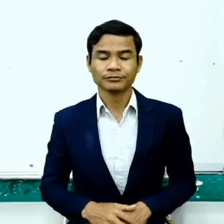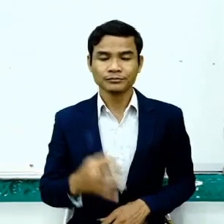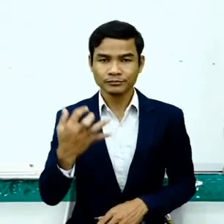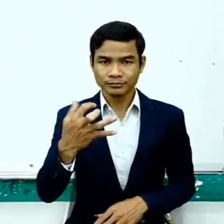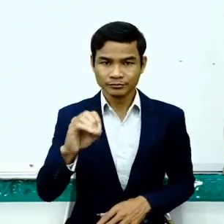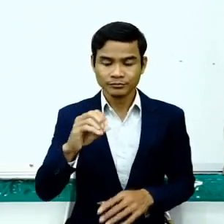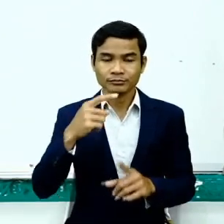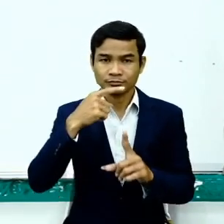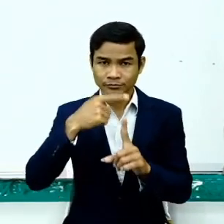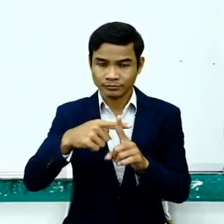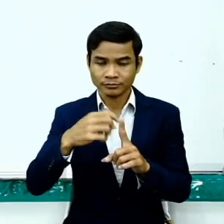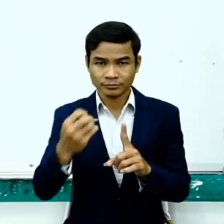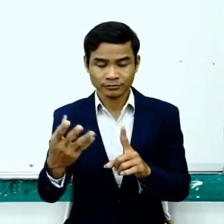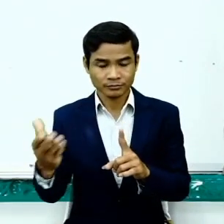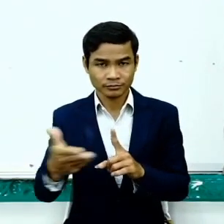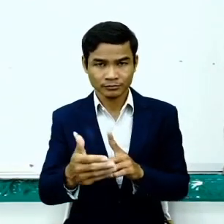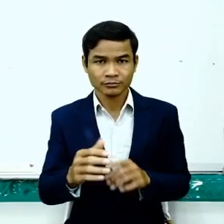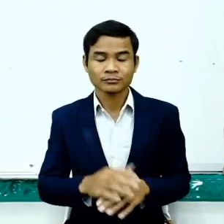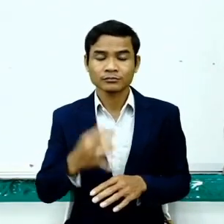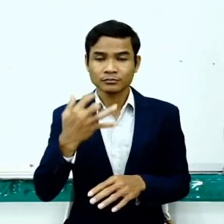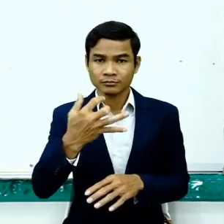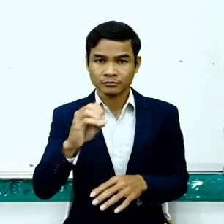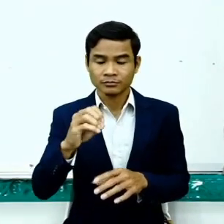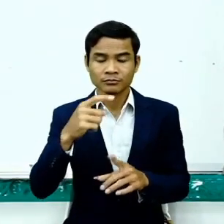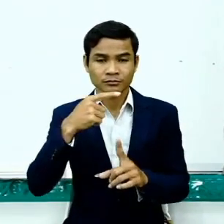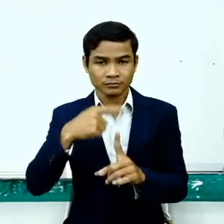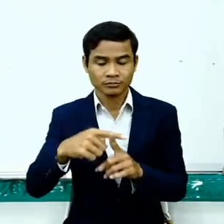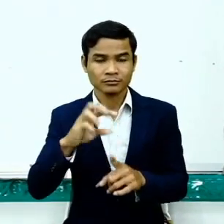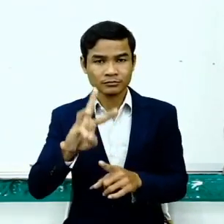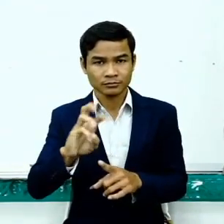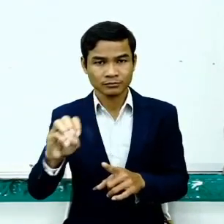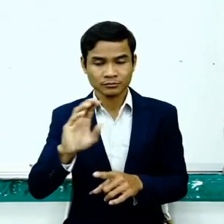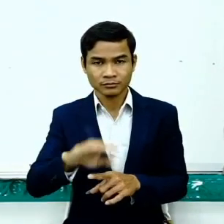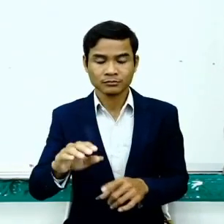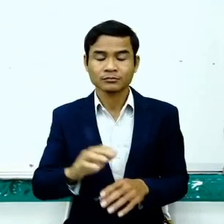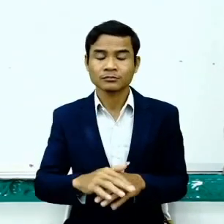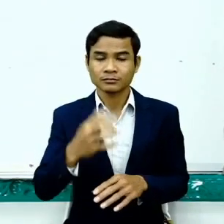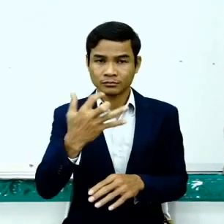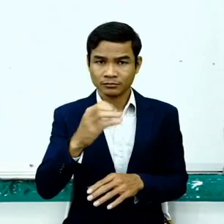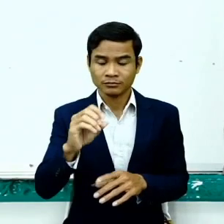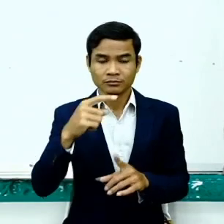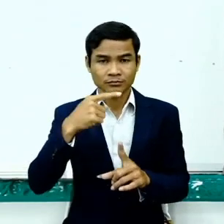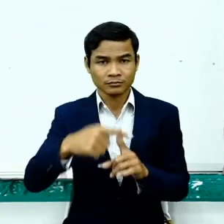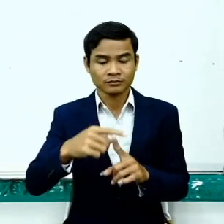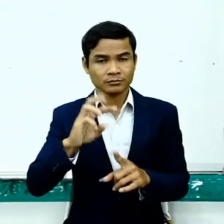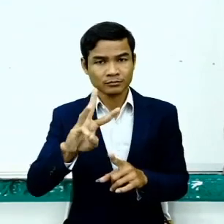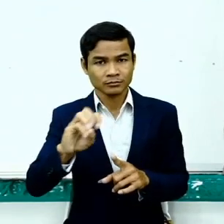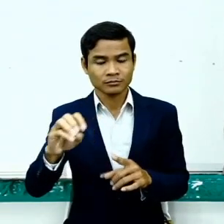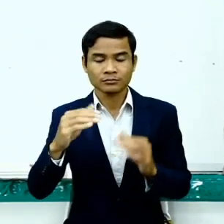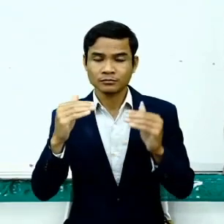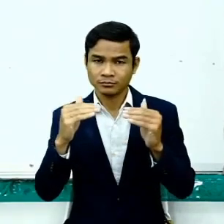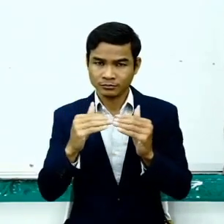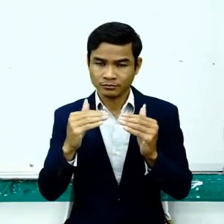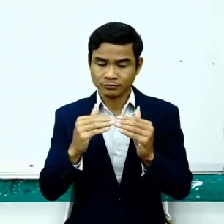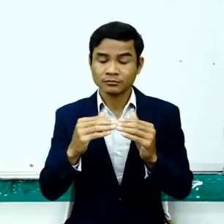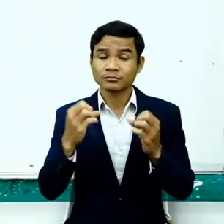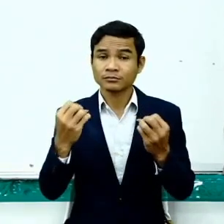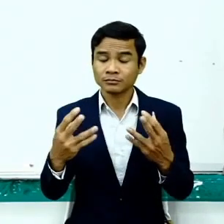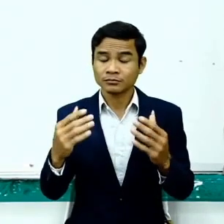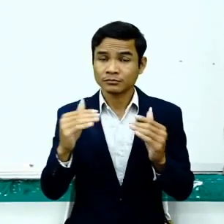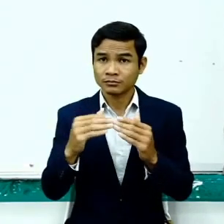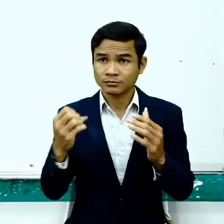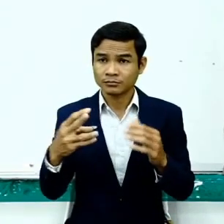chất sập bột mạng con chà chất sập bột xàm sập chất sập bột xàm sập nhưng xmà mạng